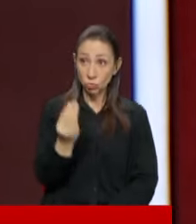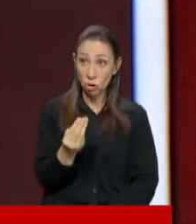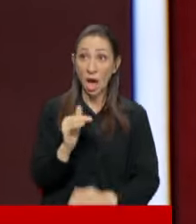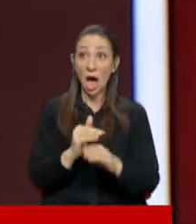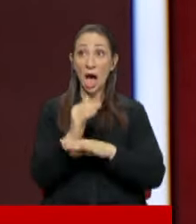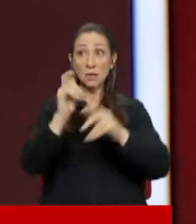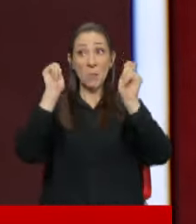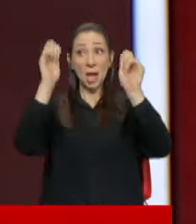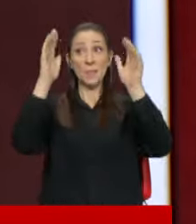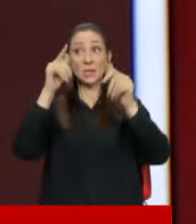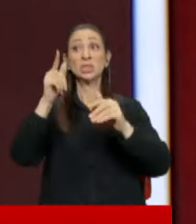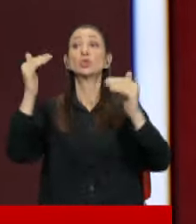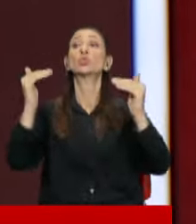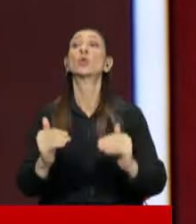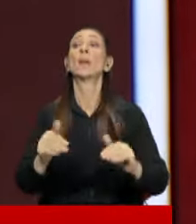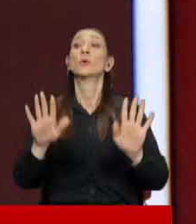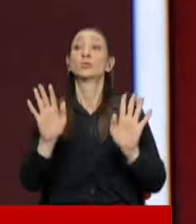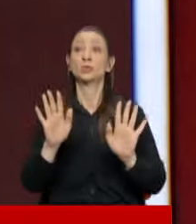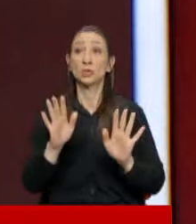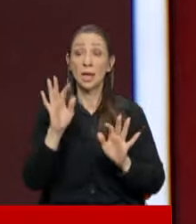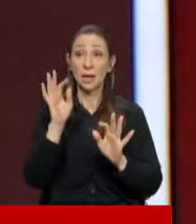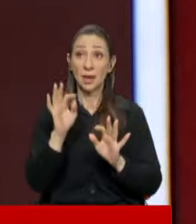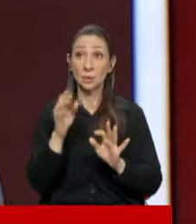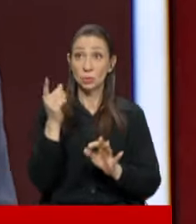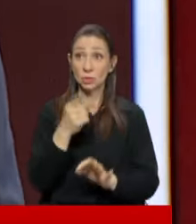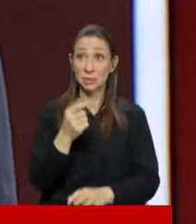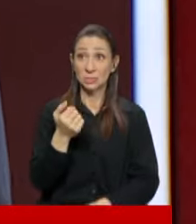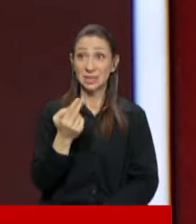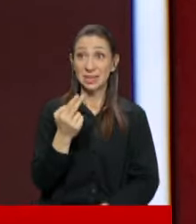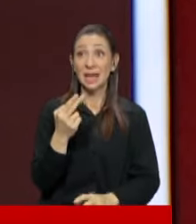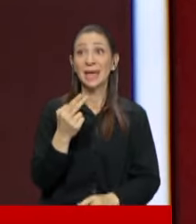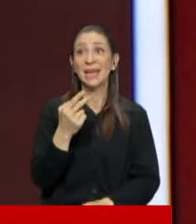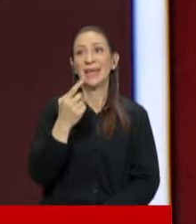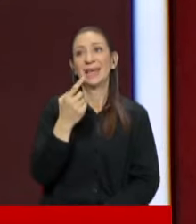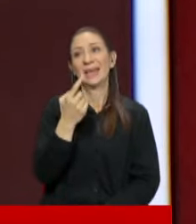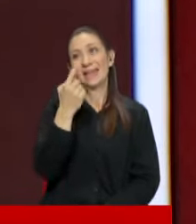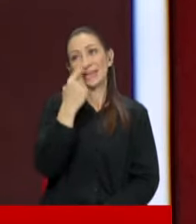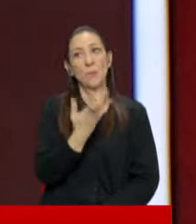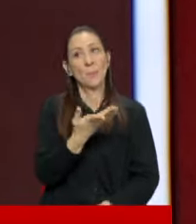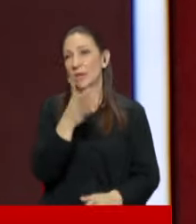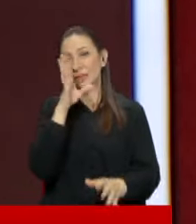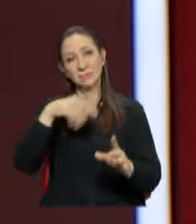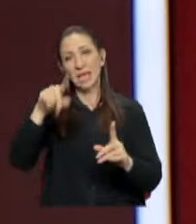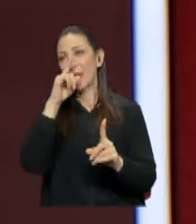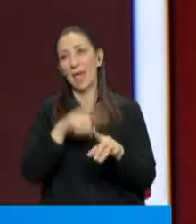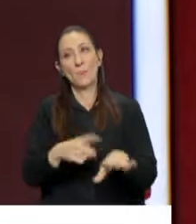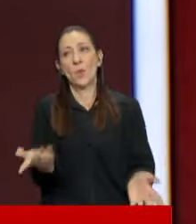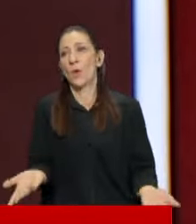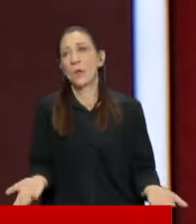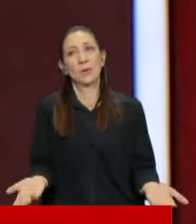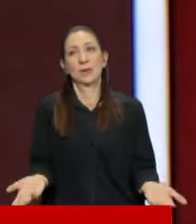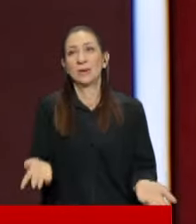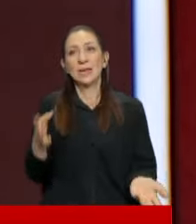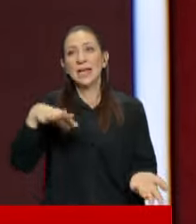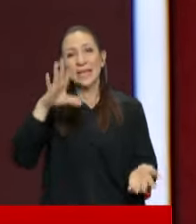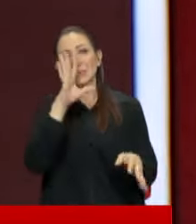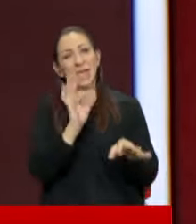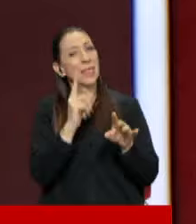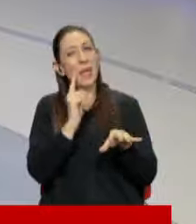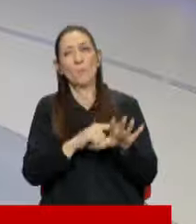Hayat pahalılığınızı siz düşüremiyorsunuz. %67 ama. Yani resmi ama buna kimse inanmıyor ki. Buna kimse